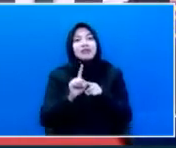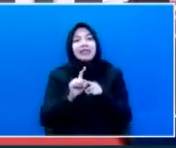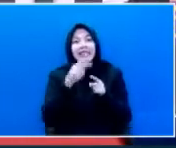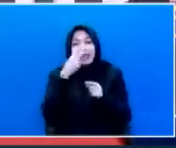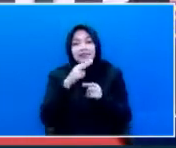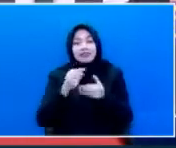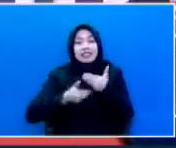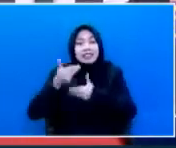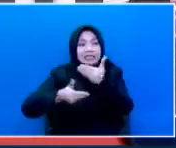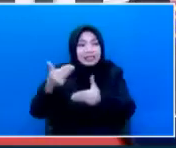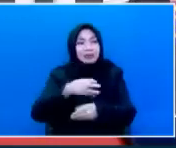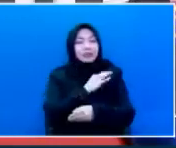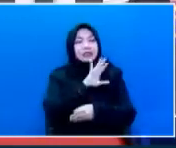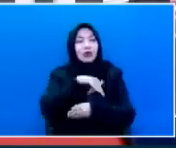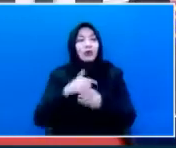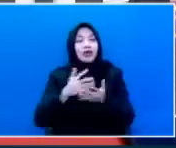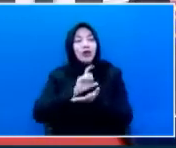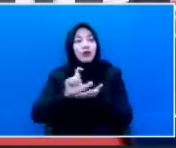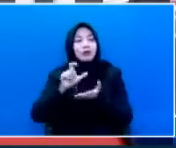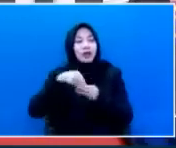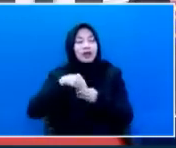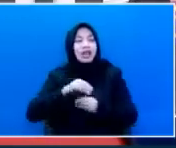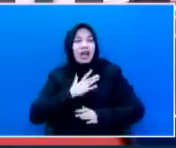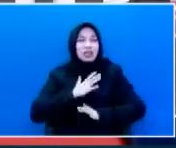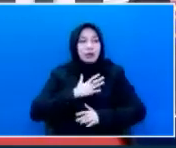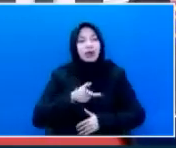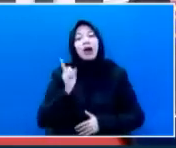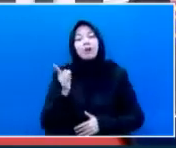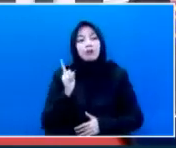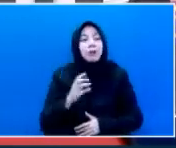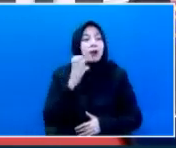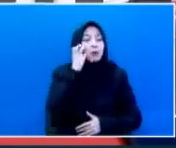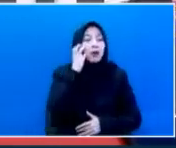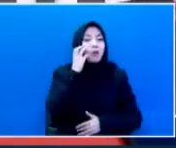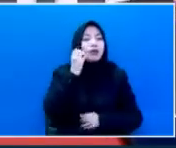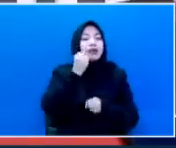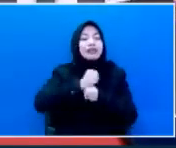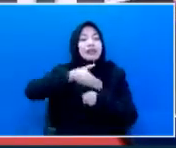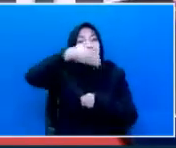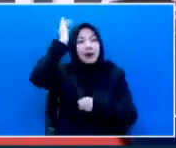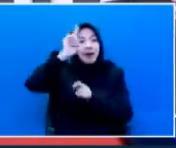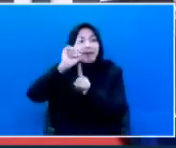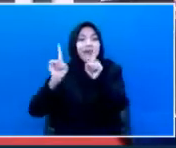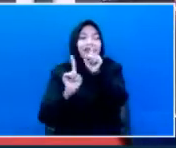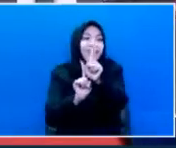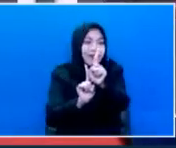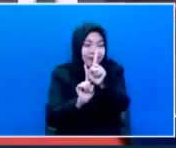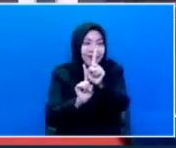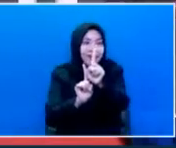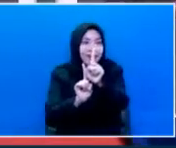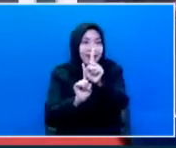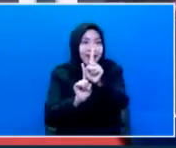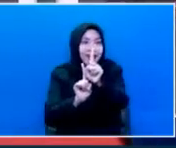heeh Kenapa demikian karena ada Gibran jadi masuknya Gibran dalam gelanggang elektoral